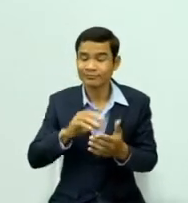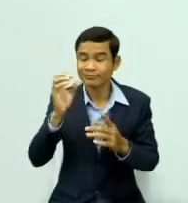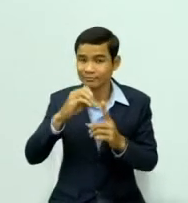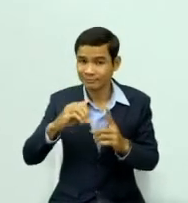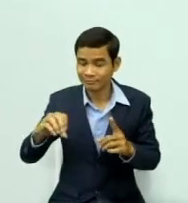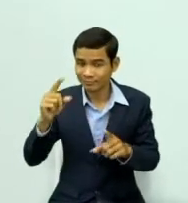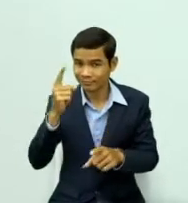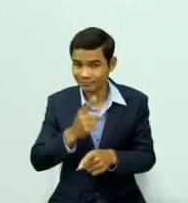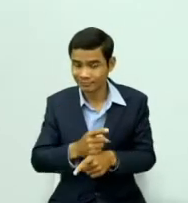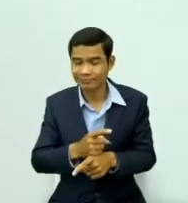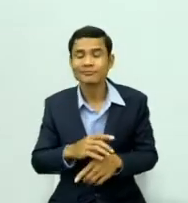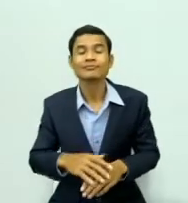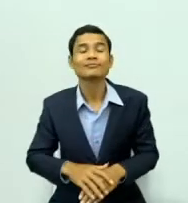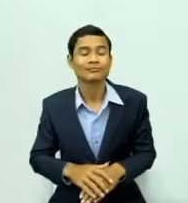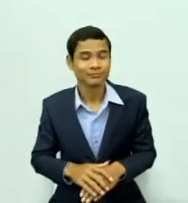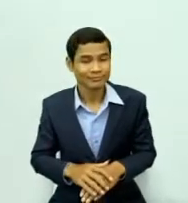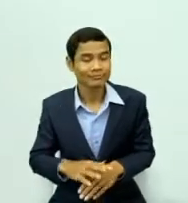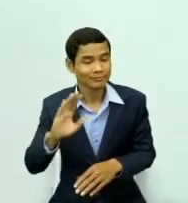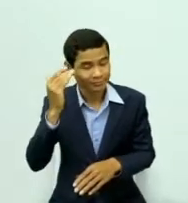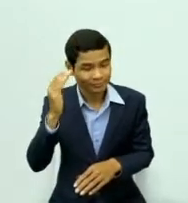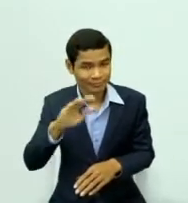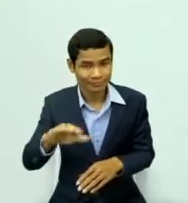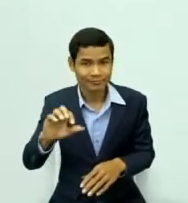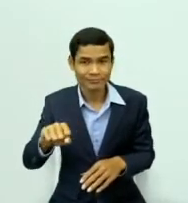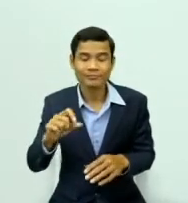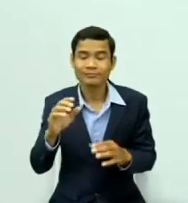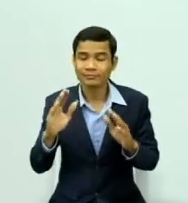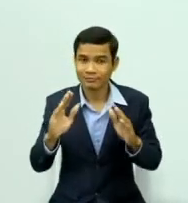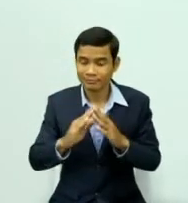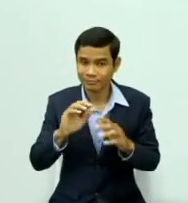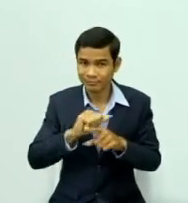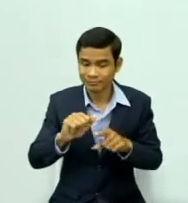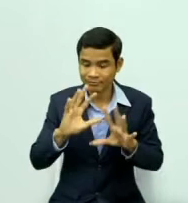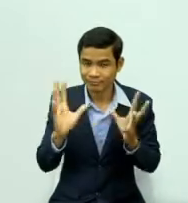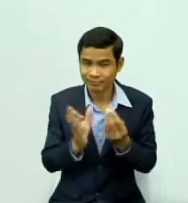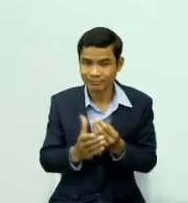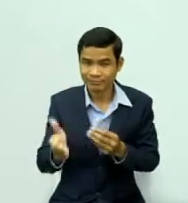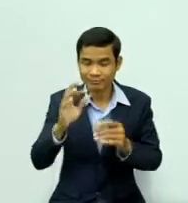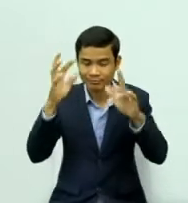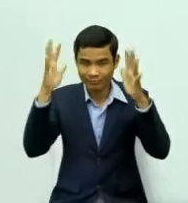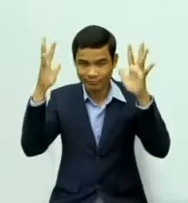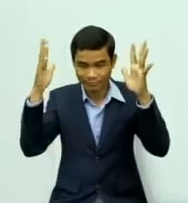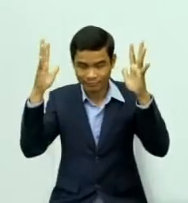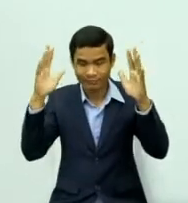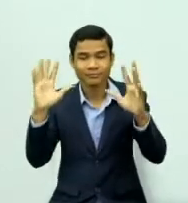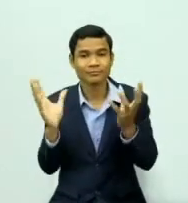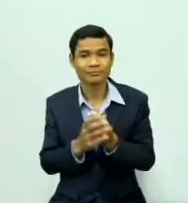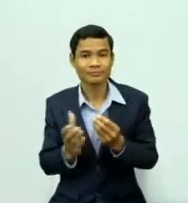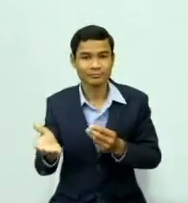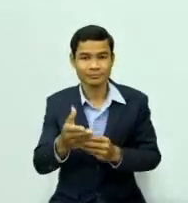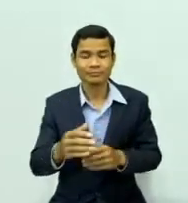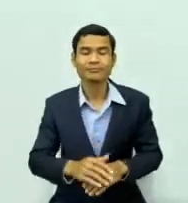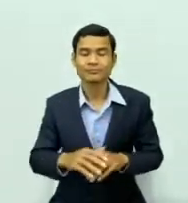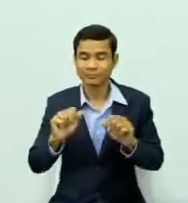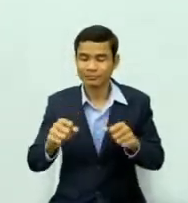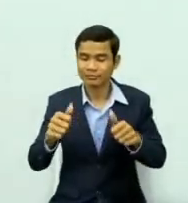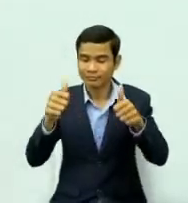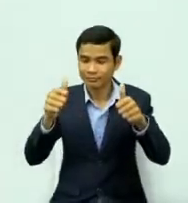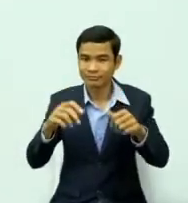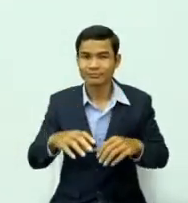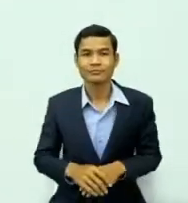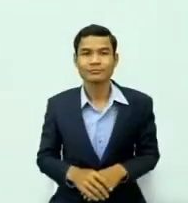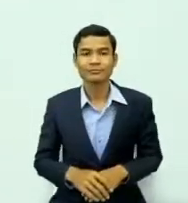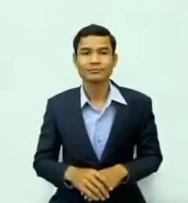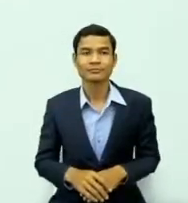con. Chà, này cứ xin cầm thà con nâng bàn thua cực nè. Chà, bó xa to tình ạ nè. Chà, lo ná con.